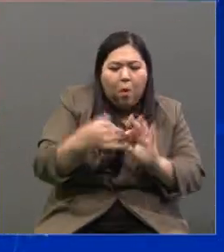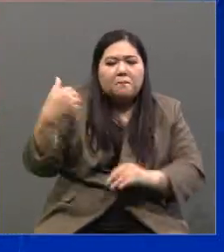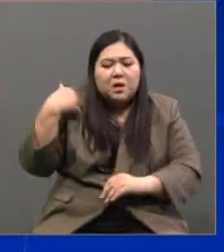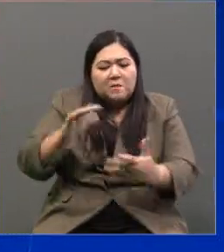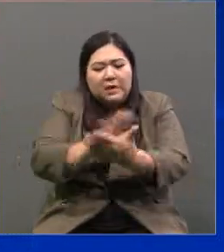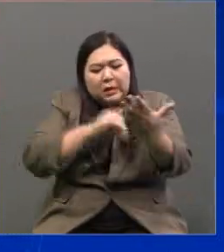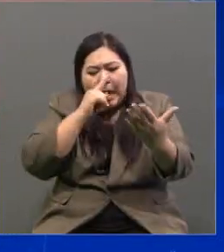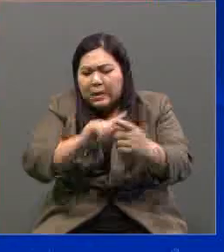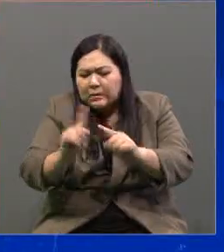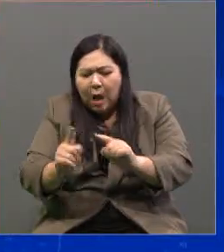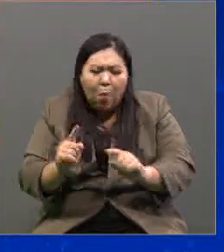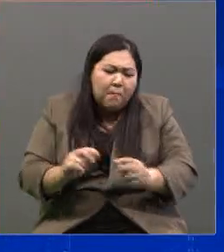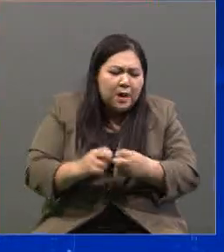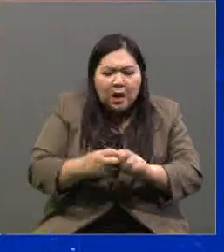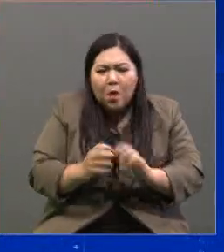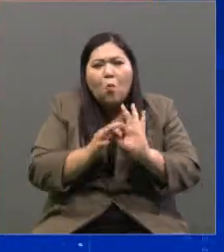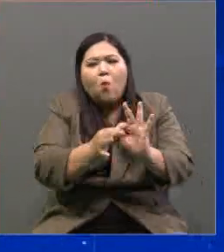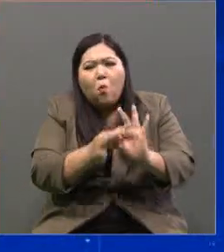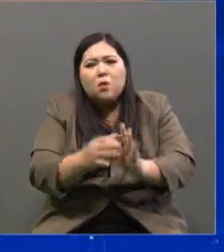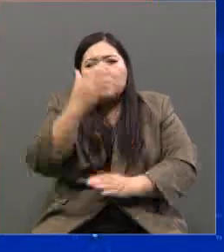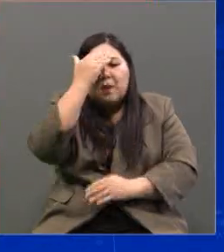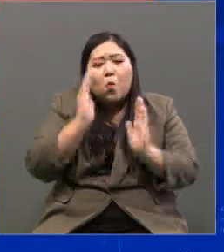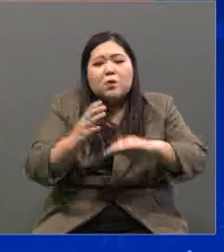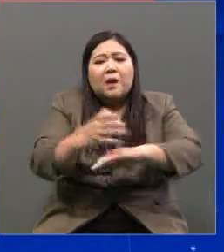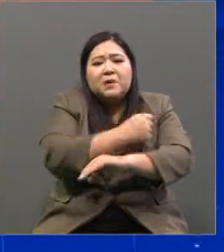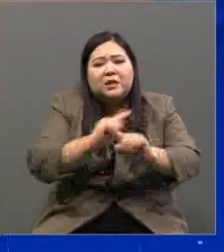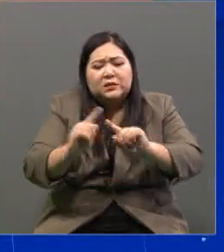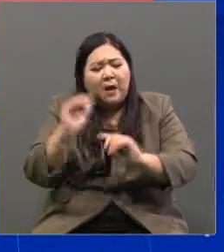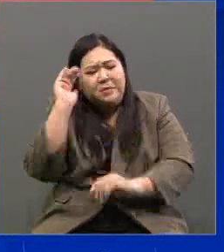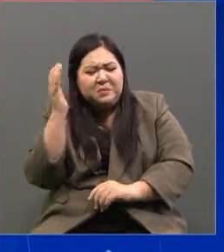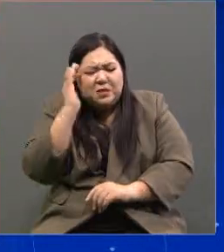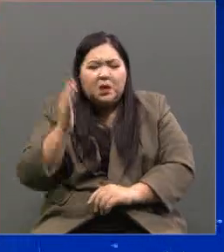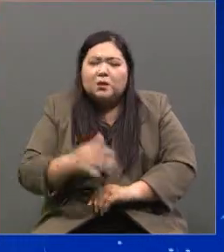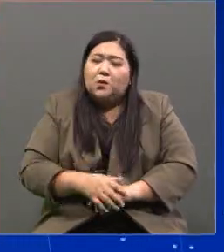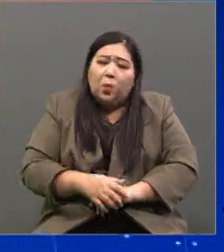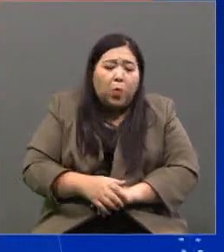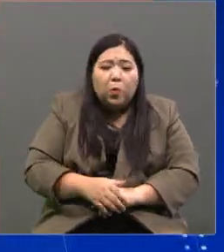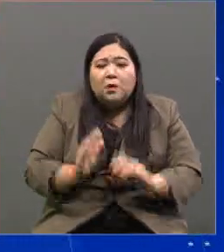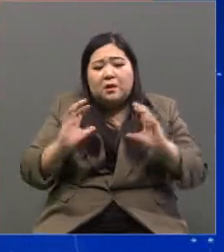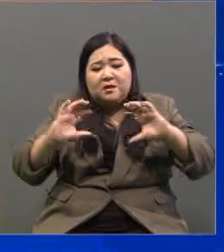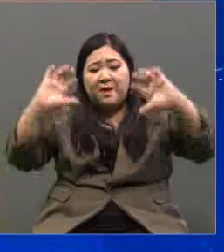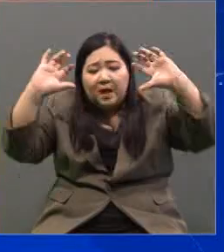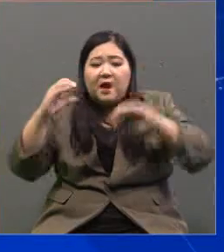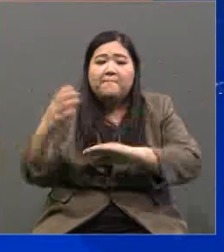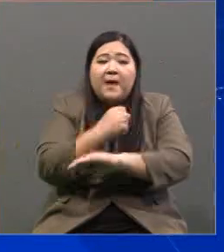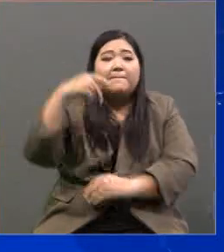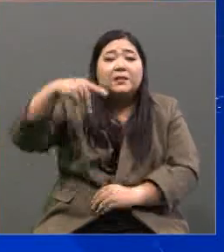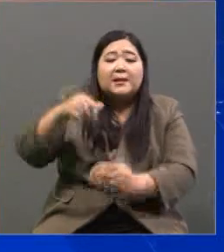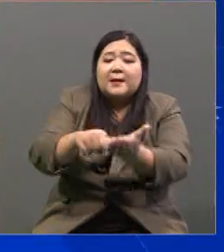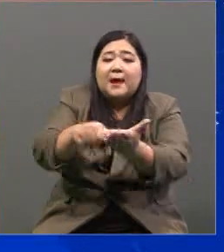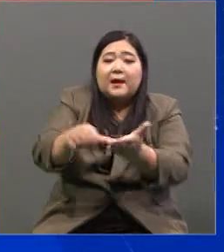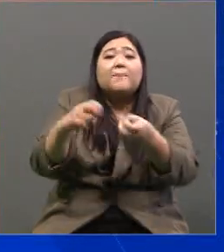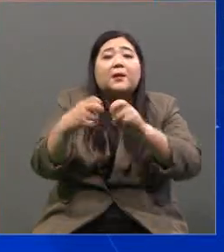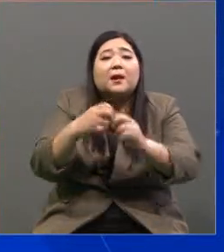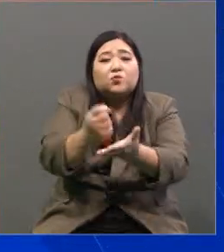ประเทศในช่วงที่นักการเมืองเนี่ยขาดความเชื่อมั่นจนบางฝ่ายมีการเรียกร้องรัฐบาลที่มาจากอำนาจพิเศษเข้ามาแก้ไขปัญห